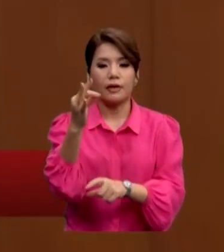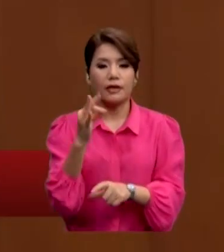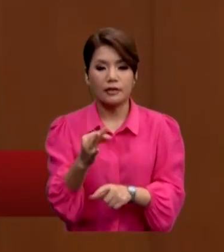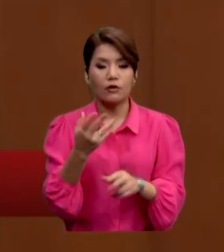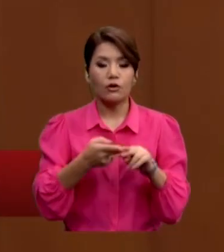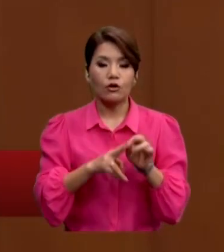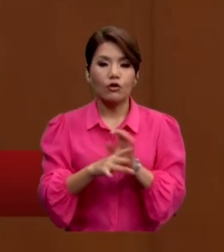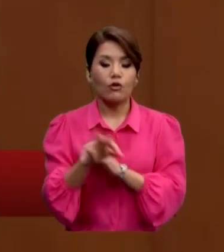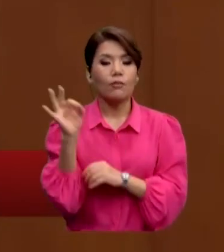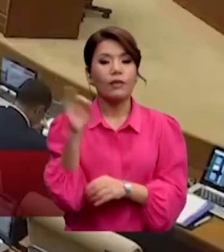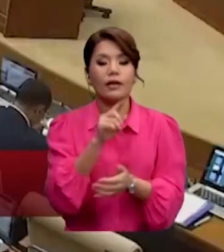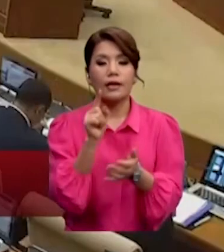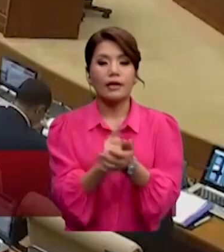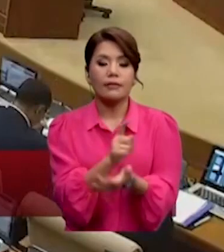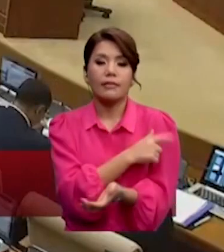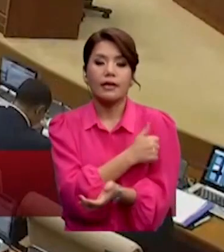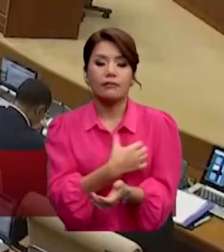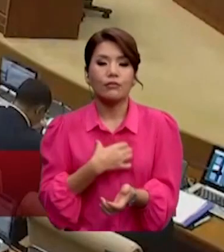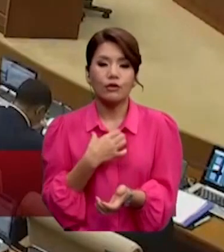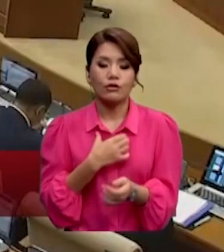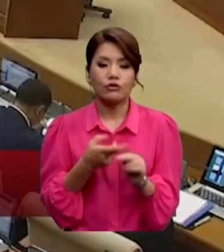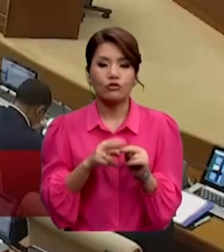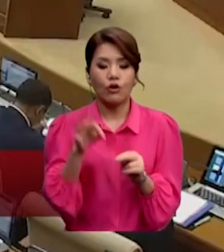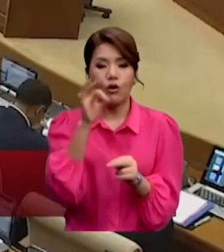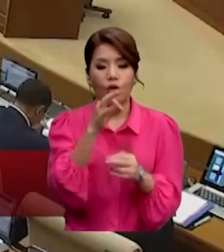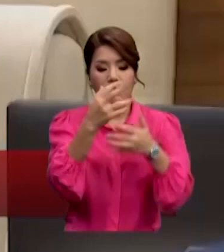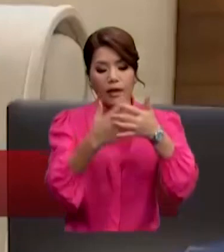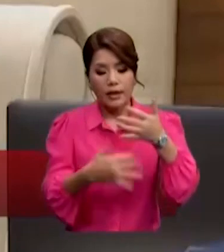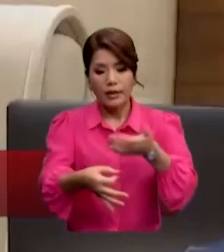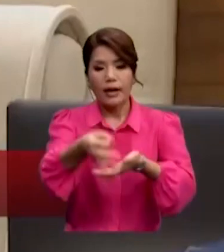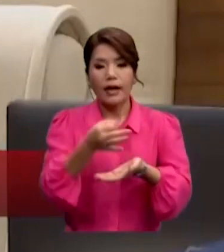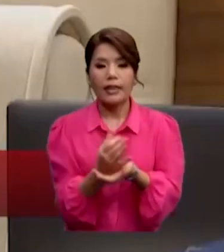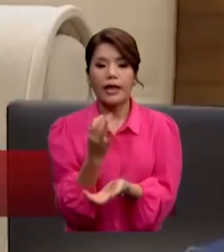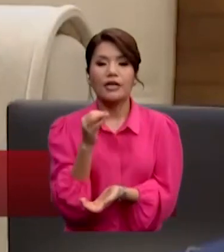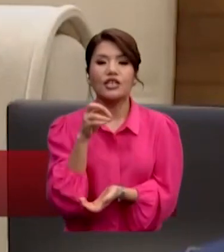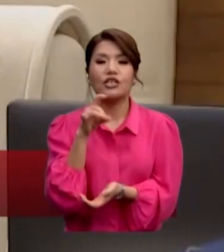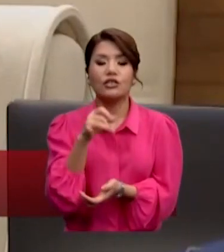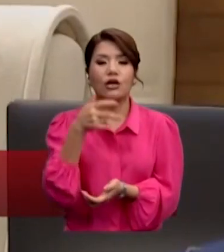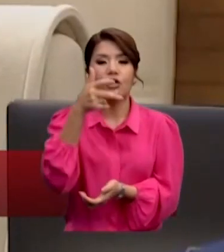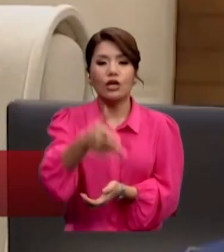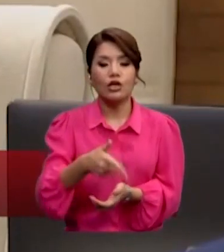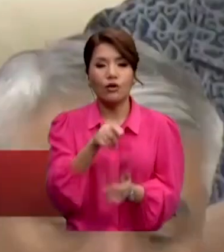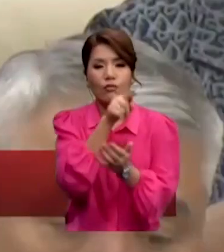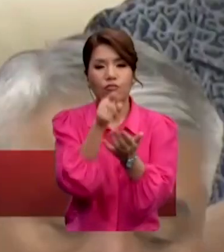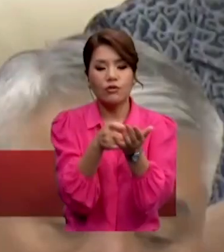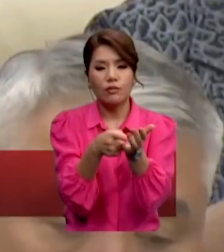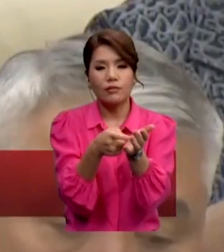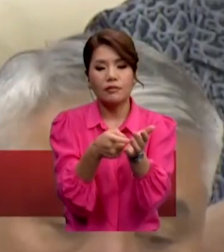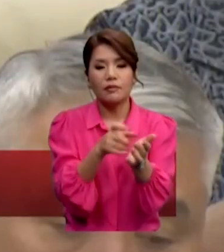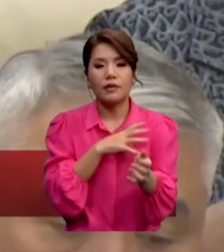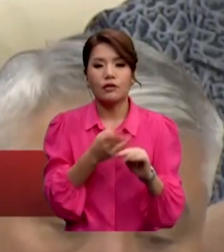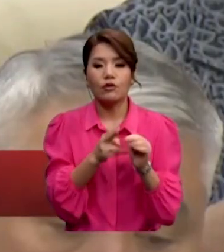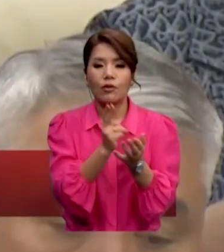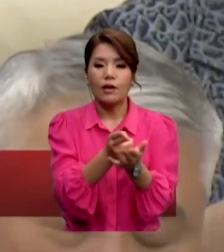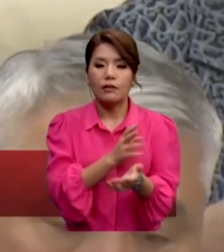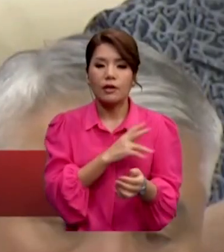Осылайша депутаттар міндетті әлеуметтік медициналық сақтандыру туралы есеп беруге келген Ажар ғиниятты 3 сағат бойы сұрақтың астына алды. Әуелі